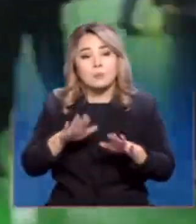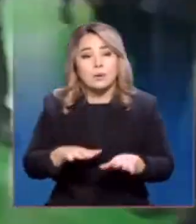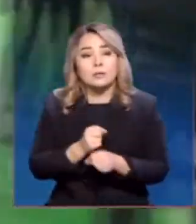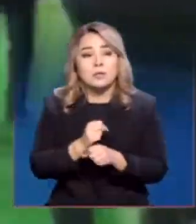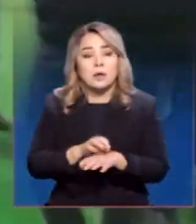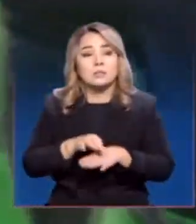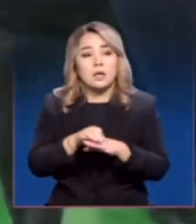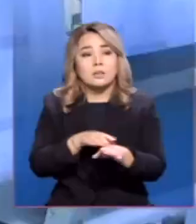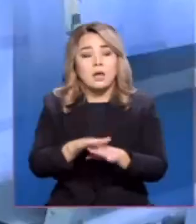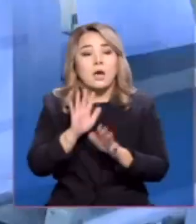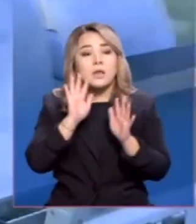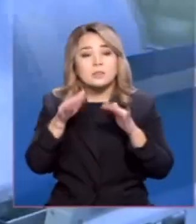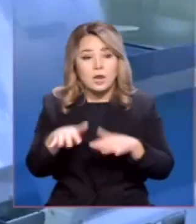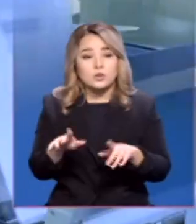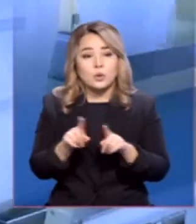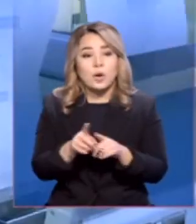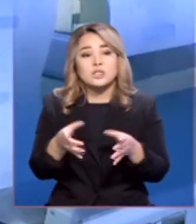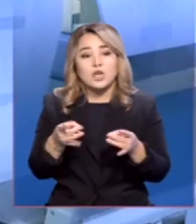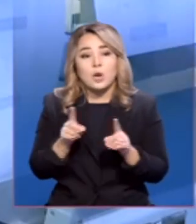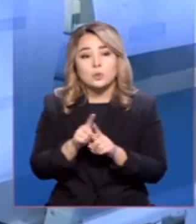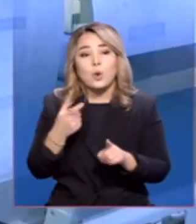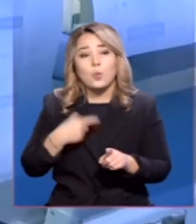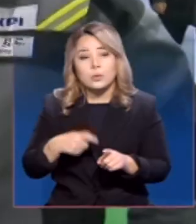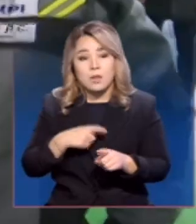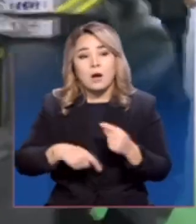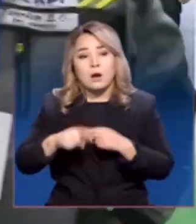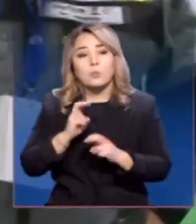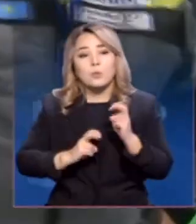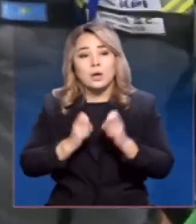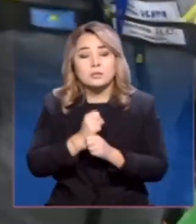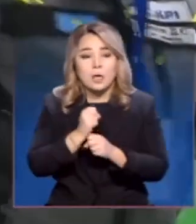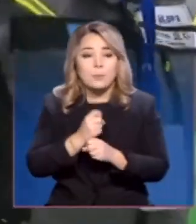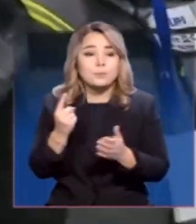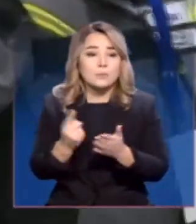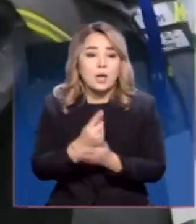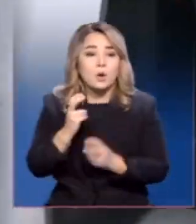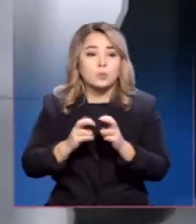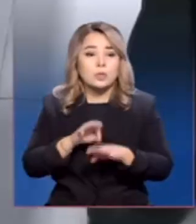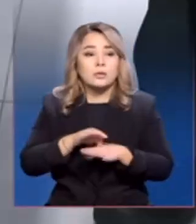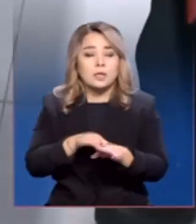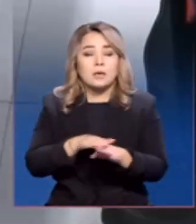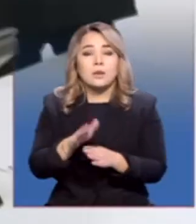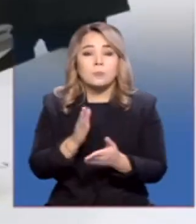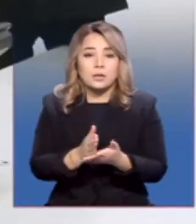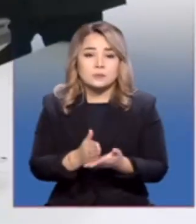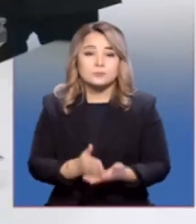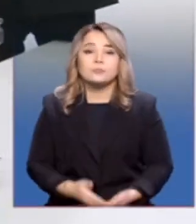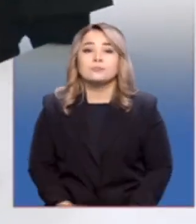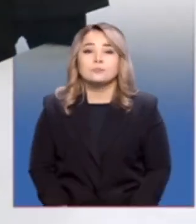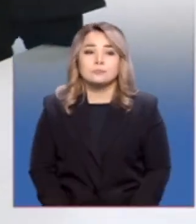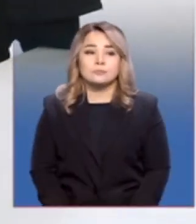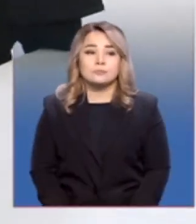қосты. Бұл теңіз кен орнының шикізатын өзімізде қайтаңдайтын тоңғыш өндіріс орны.